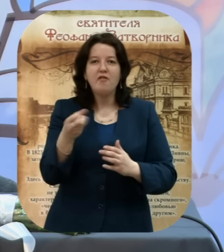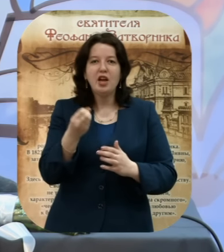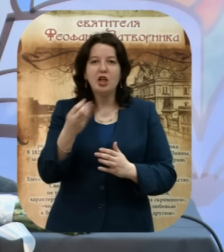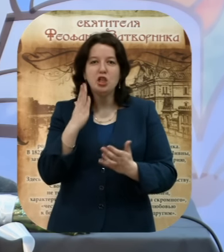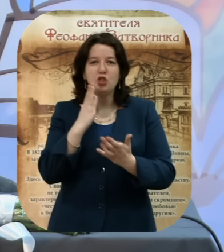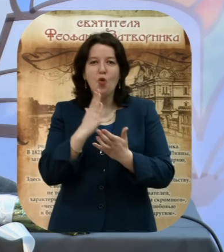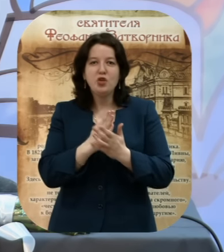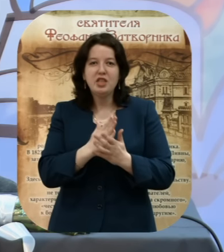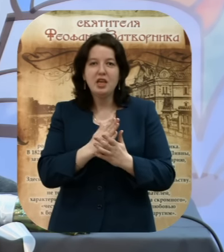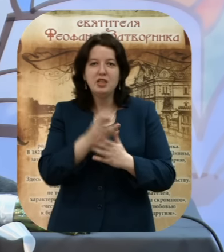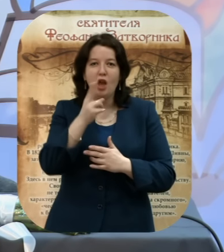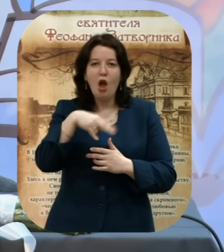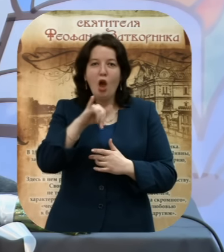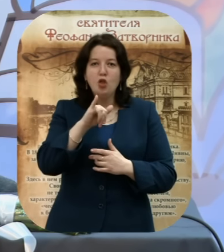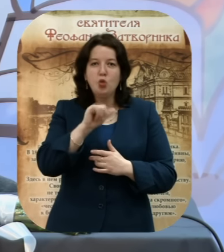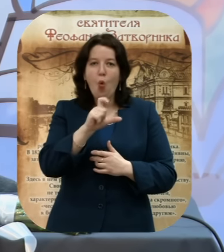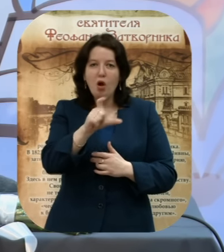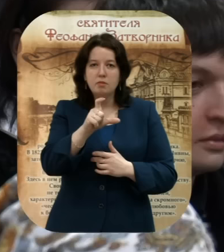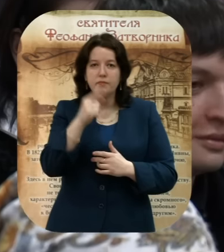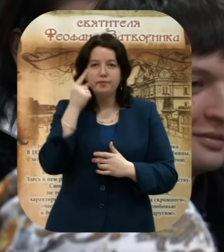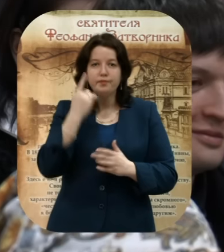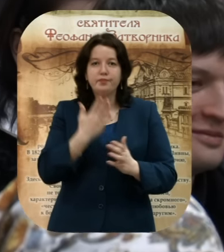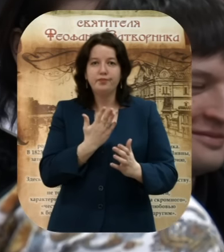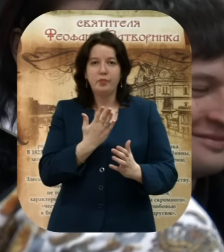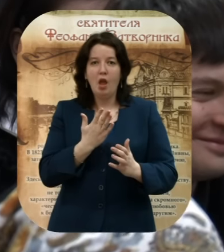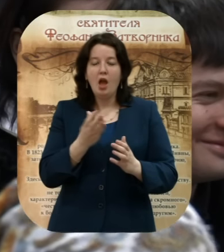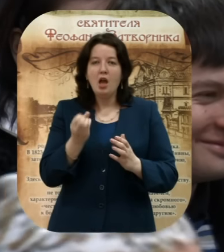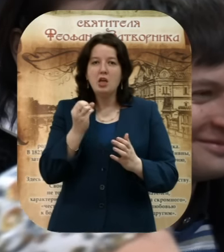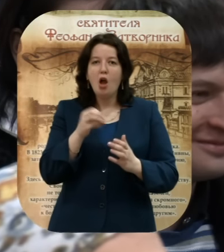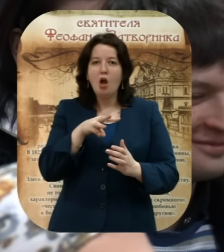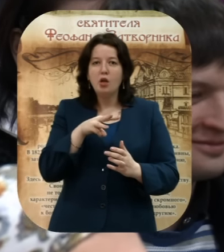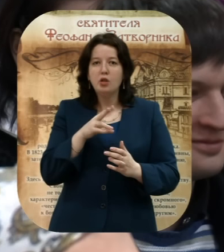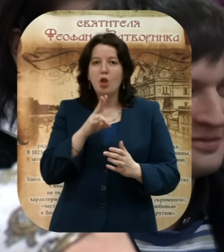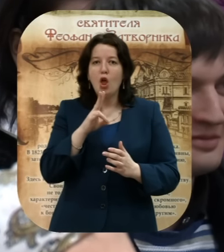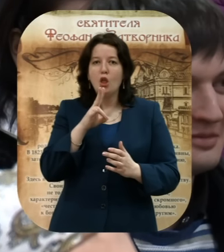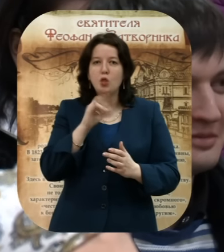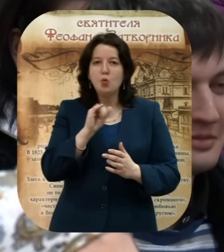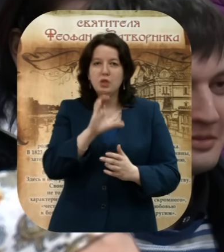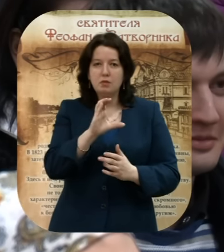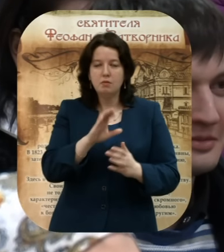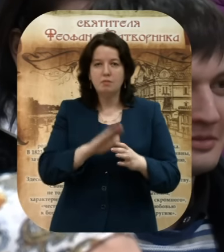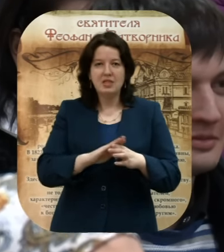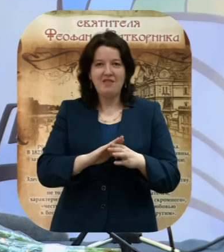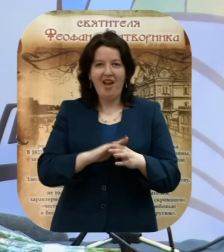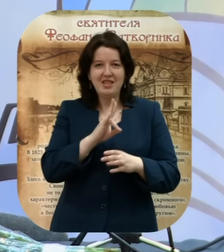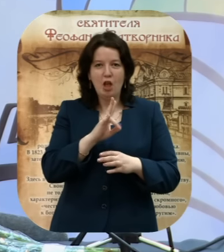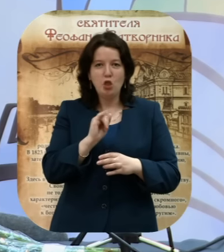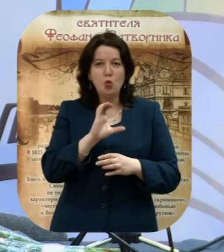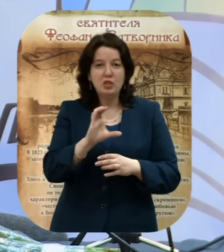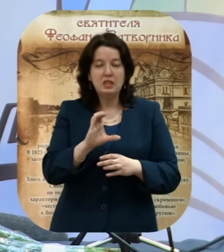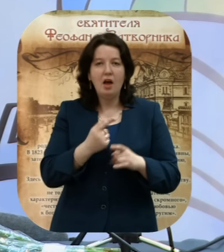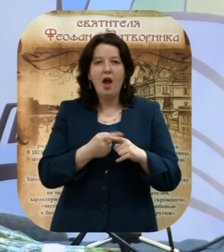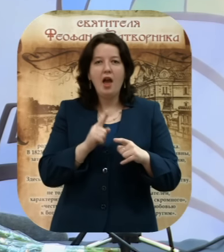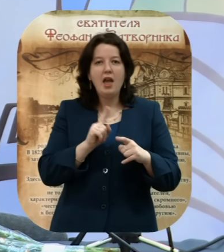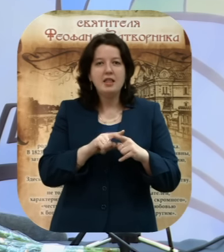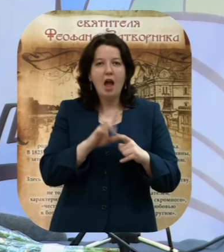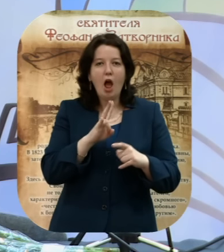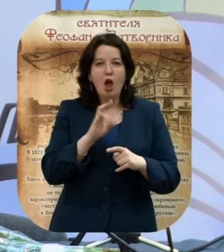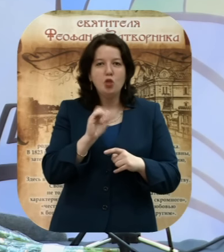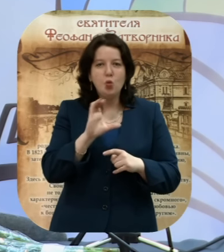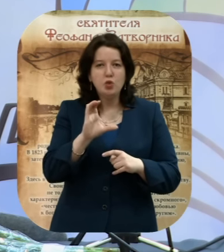нус. Пожалуйста, не перепутайте с носом. Нус. Нос – это и есть как